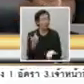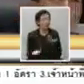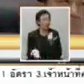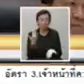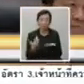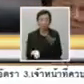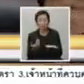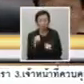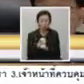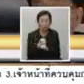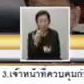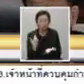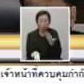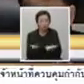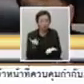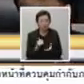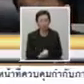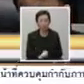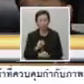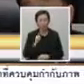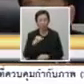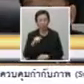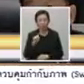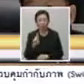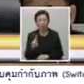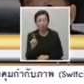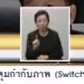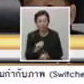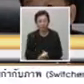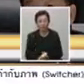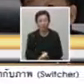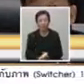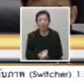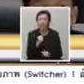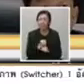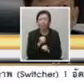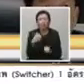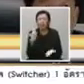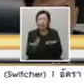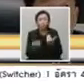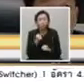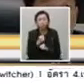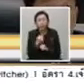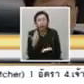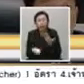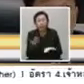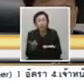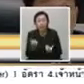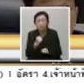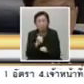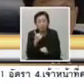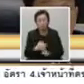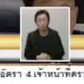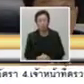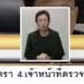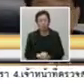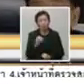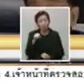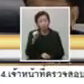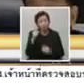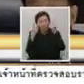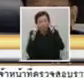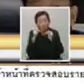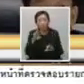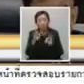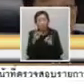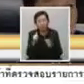จริงๆนะครับจบล.คือจะเป็นอะไรก็ได้นะครับใช่ไหมครับท่านนายกท่านเลือกเอาตามสบายเล